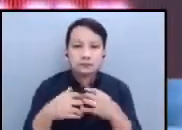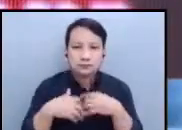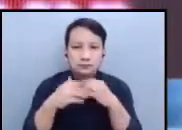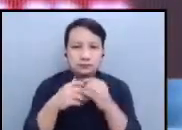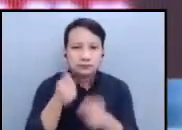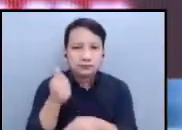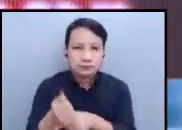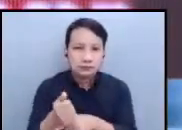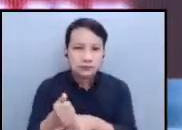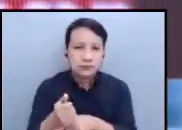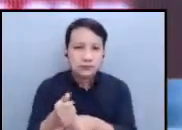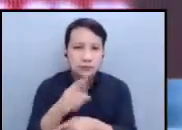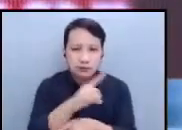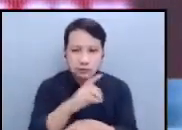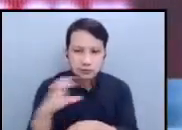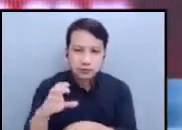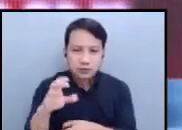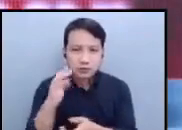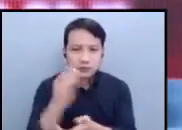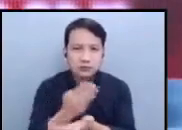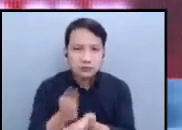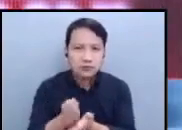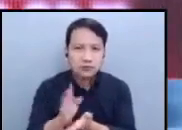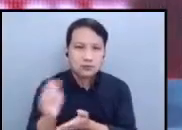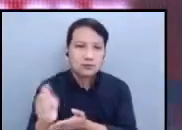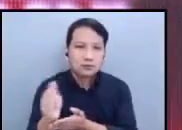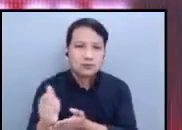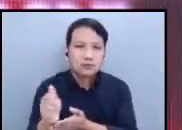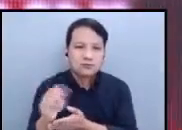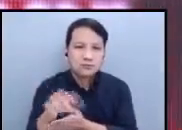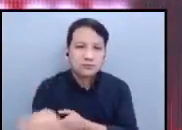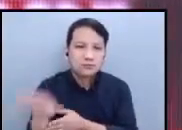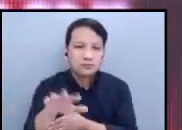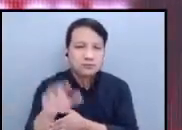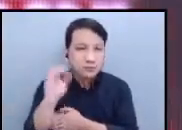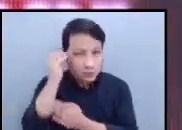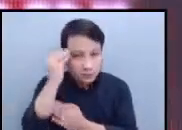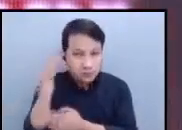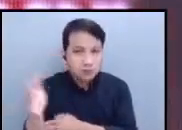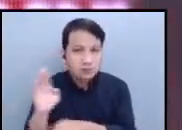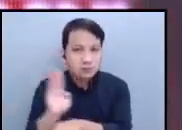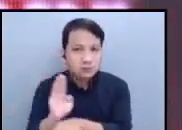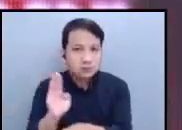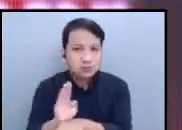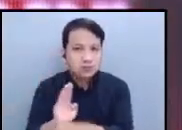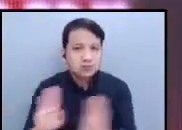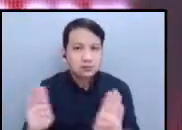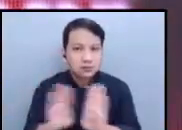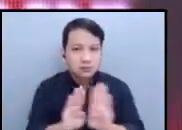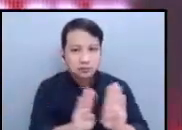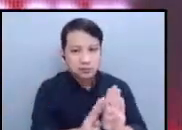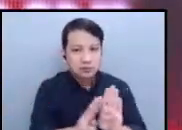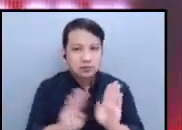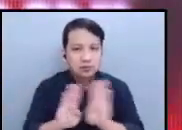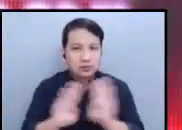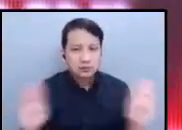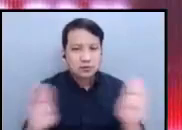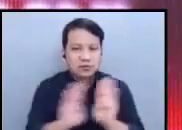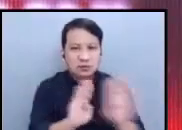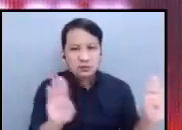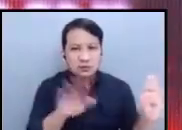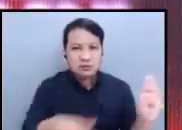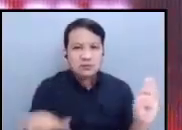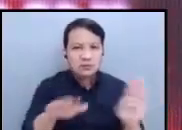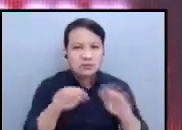ng 100 bilyong piso para ang mga negosyong nagsara ay makapagbukas muli at magkaroon ng